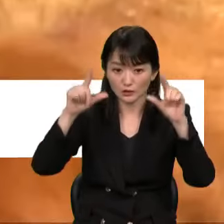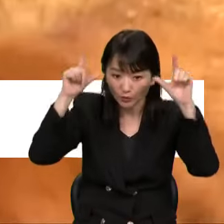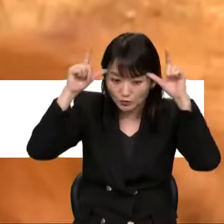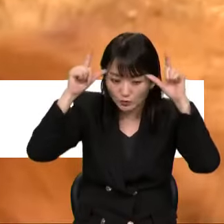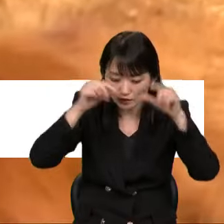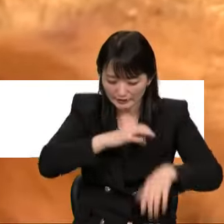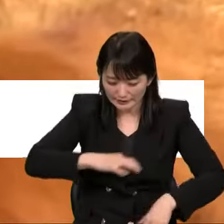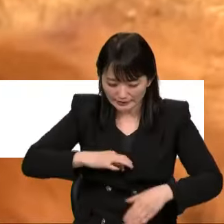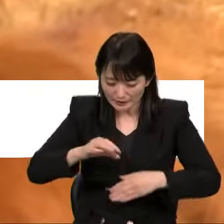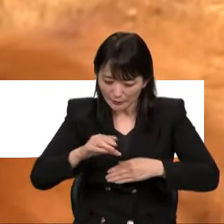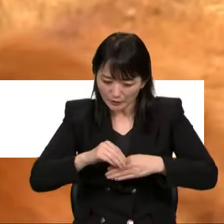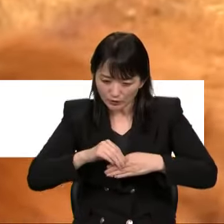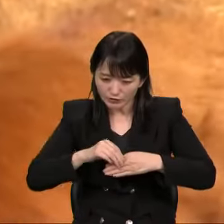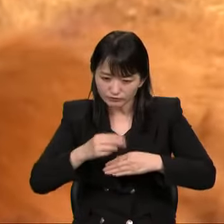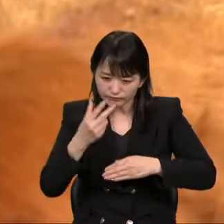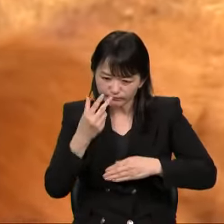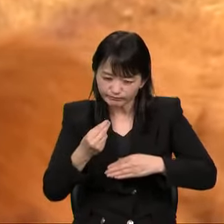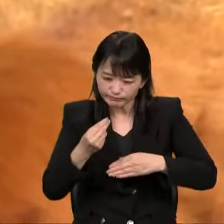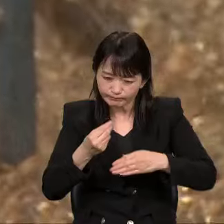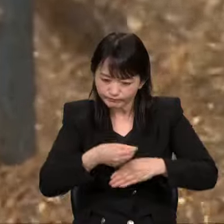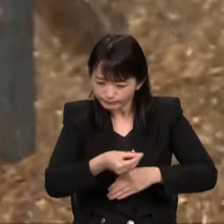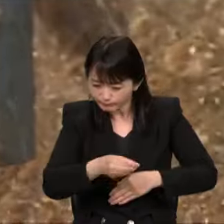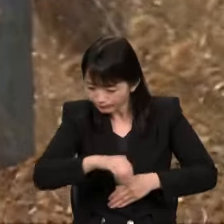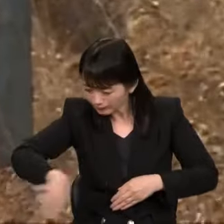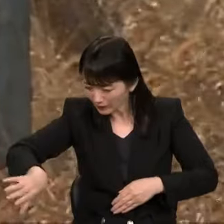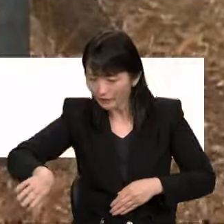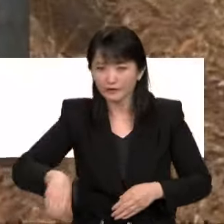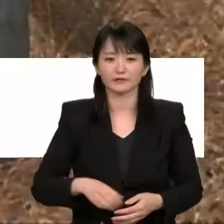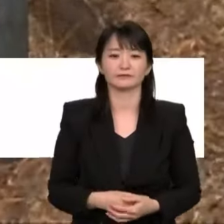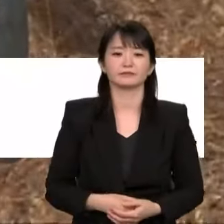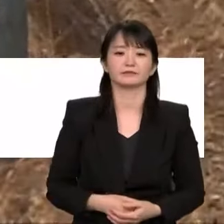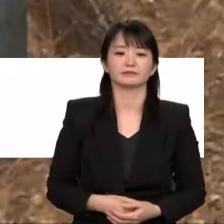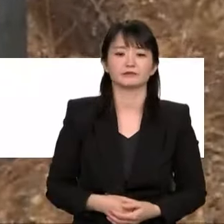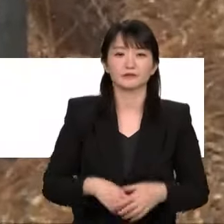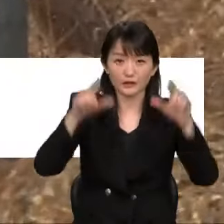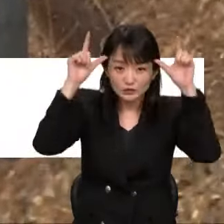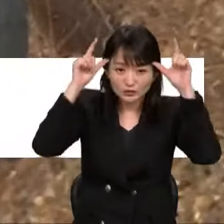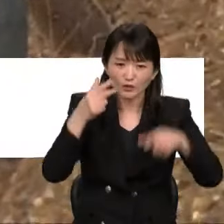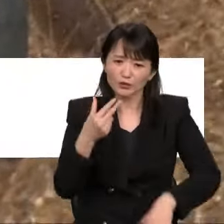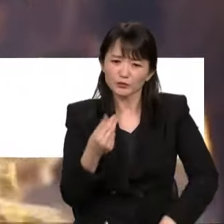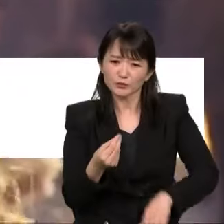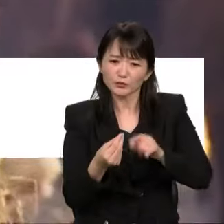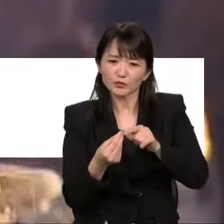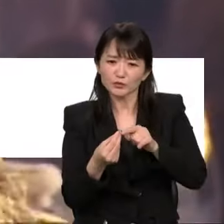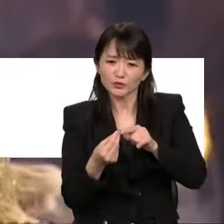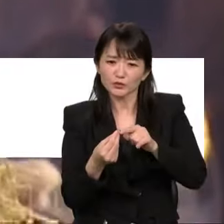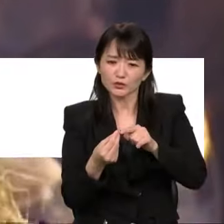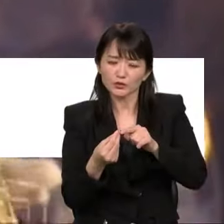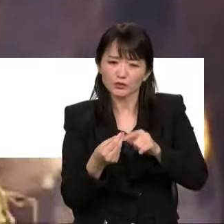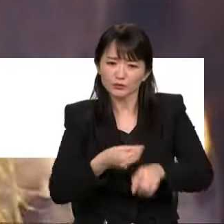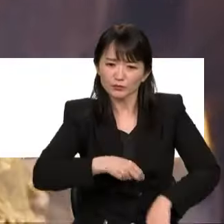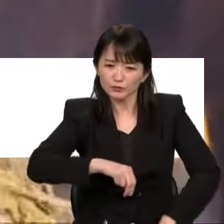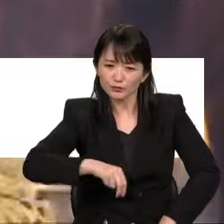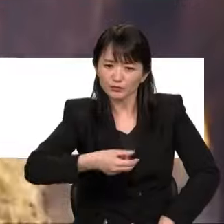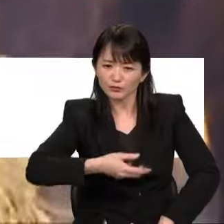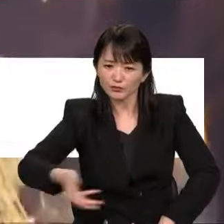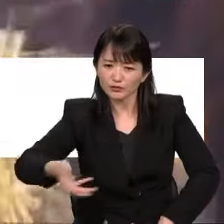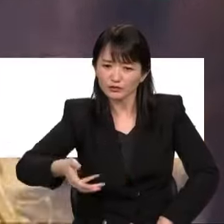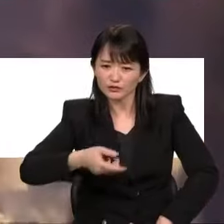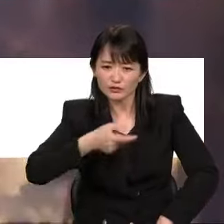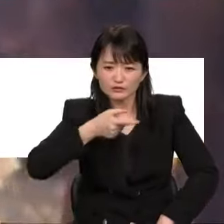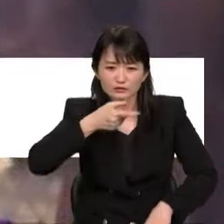번식하고 분뇨를 통해 밖으로 배출됩니다. That manure can get into irrigation ponds. It can get put onto land.